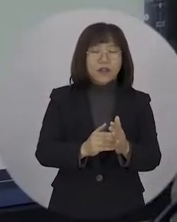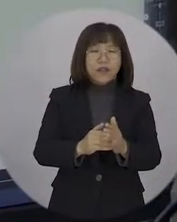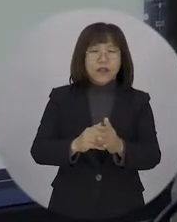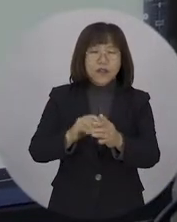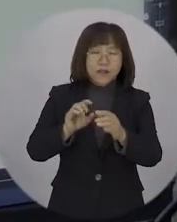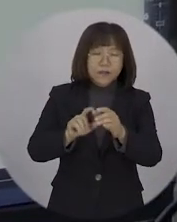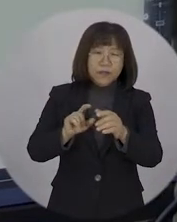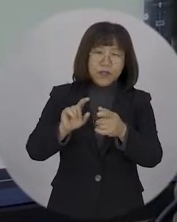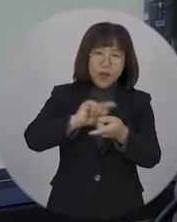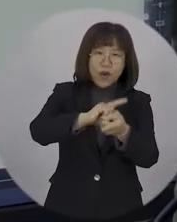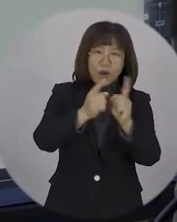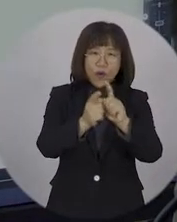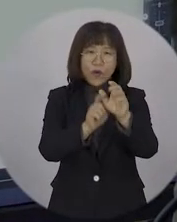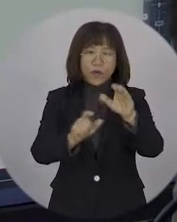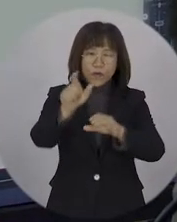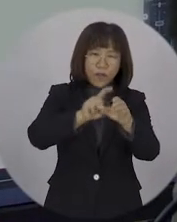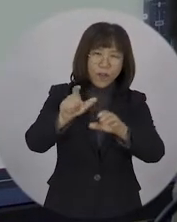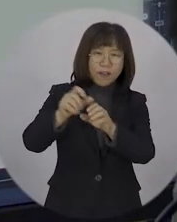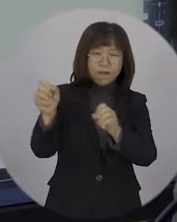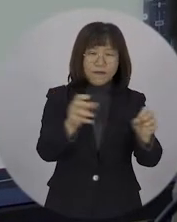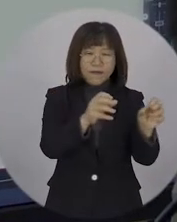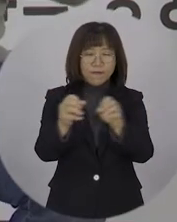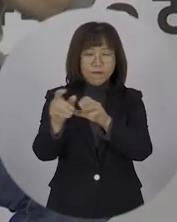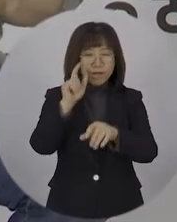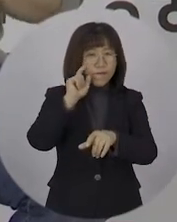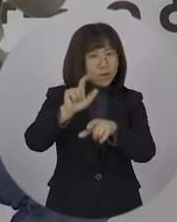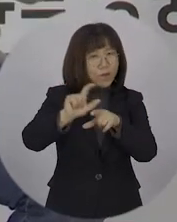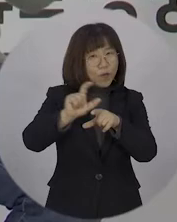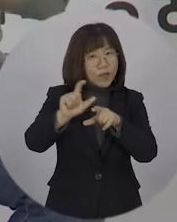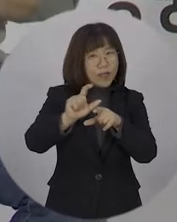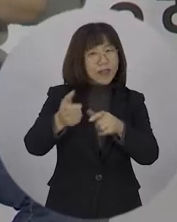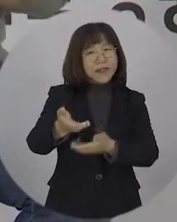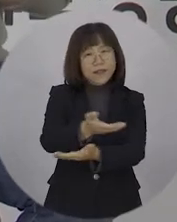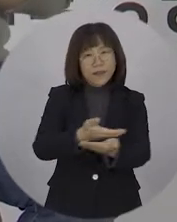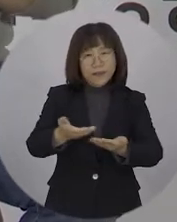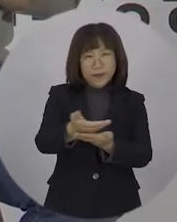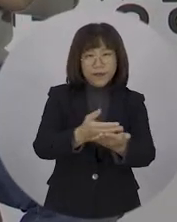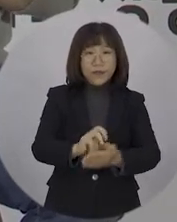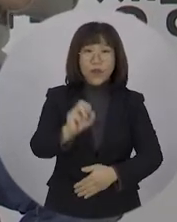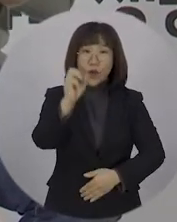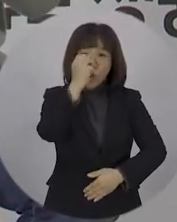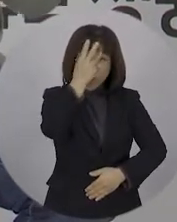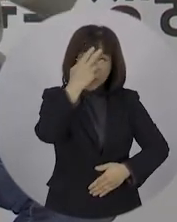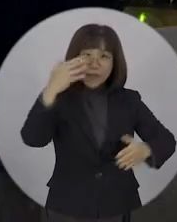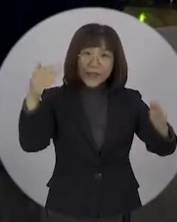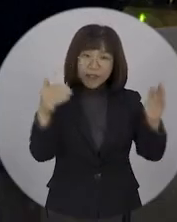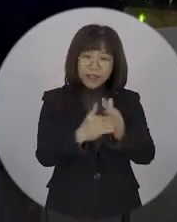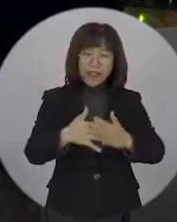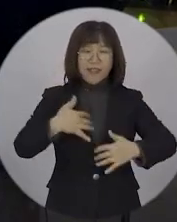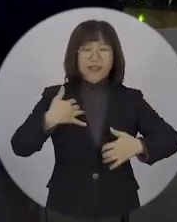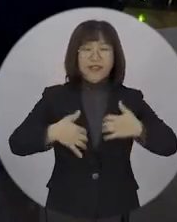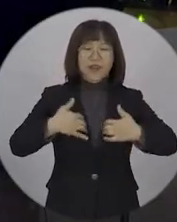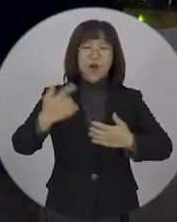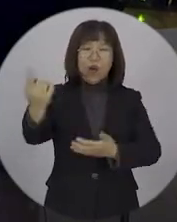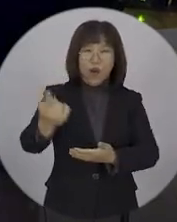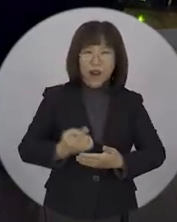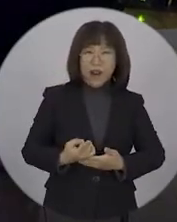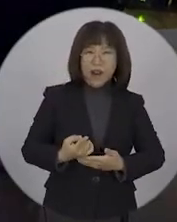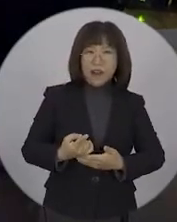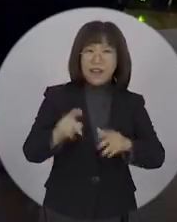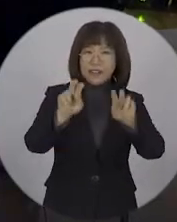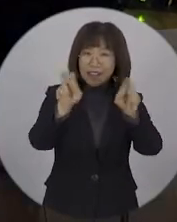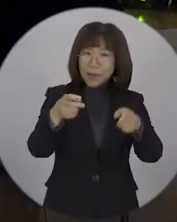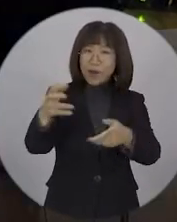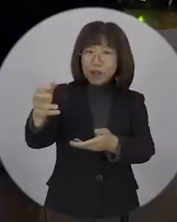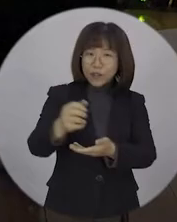통해 학생들의 고민에 대해 소통하는 시간도 가졌습니다. 이어 고3 끝에 낙이 온다를 부제로